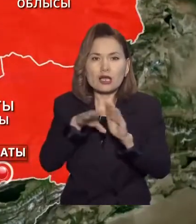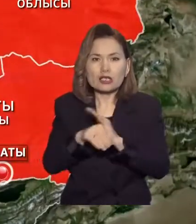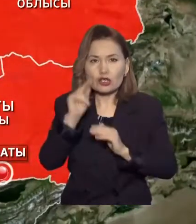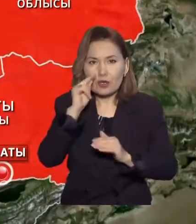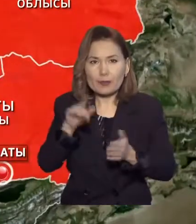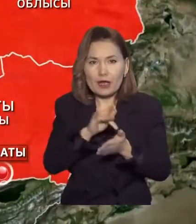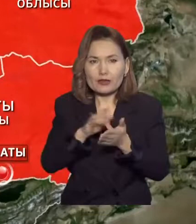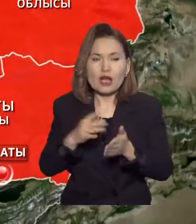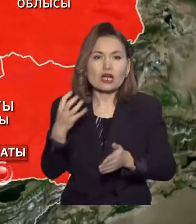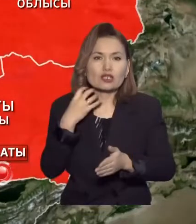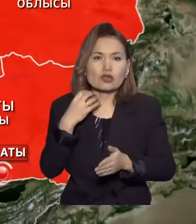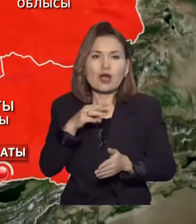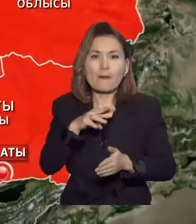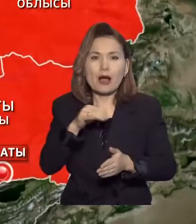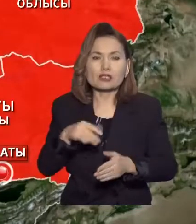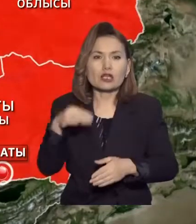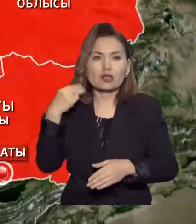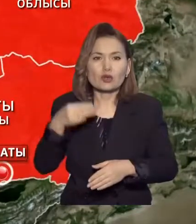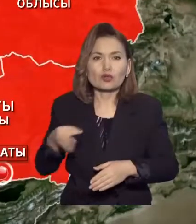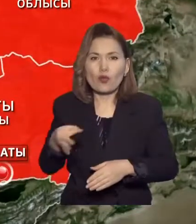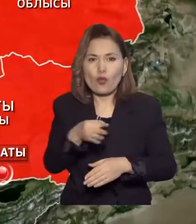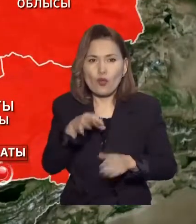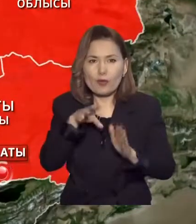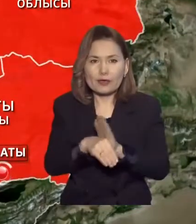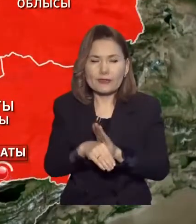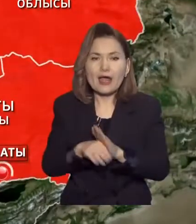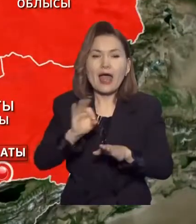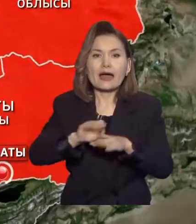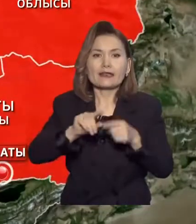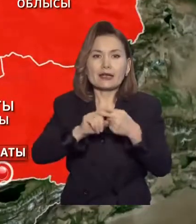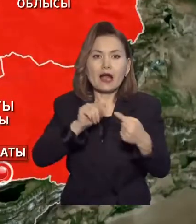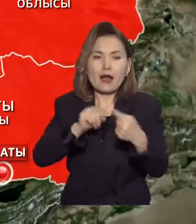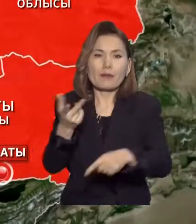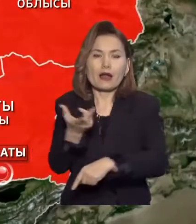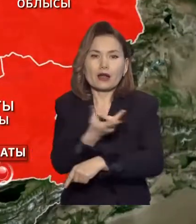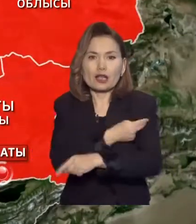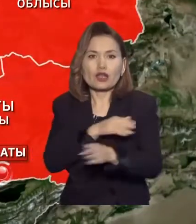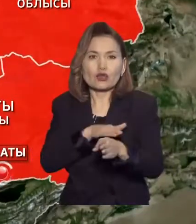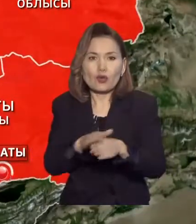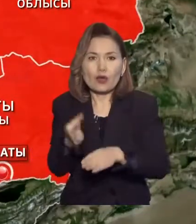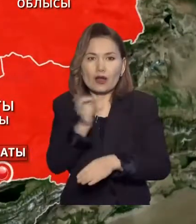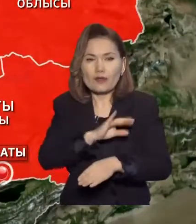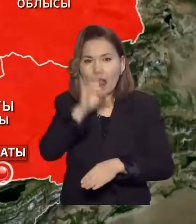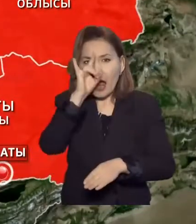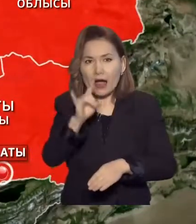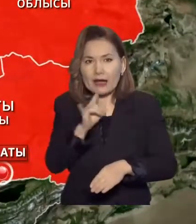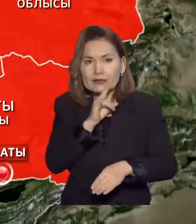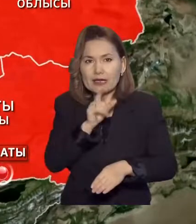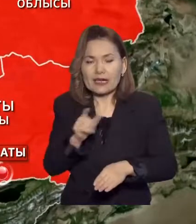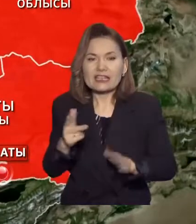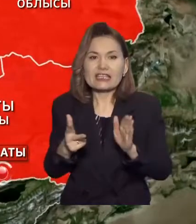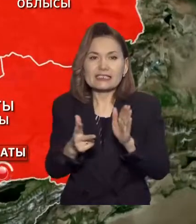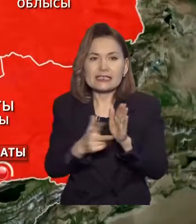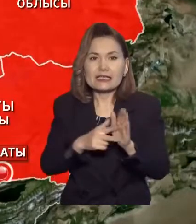қаласы, Қызылорда, Маңғыстау, Түркістан облыстары. Індетке қарсы вакцинаны толық алған қазақстандықтардың саны